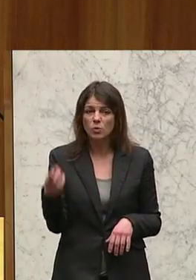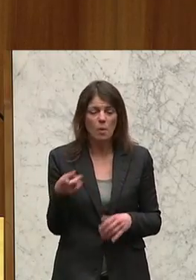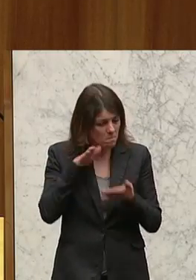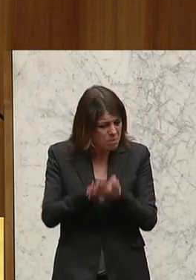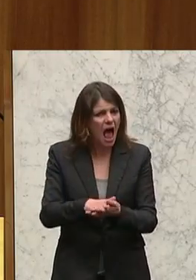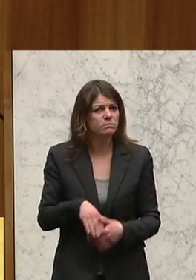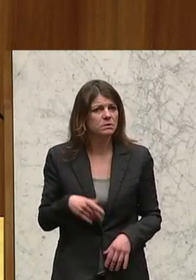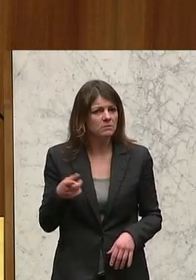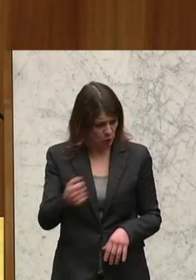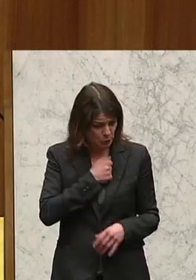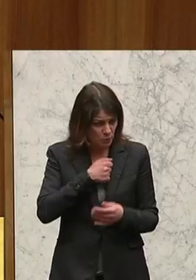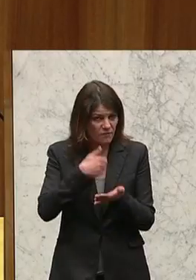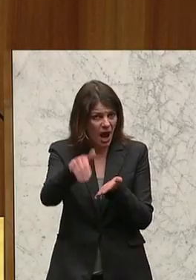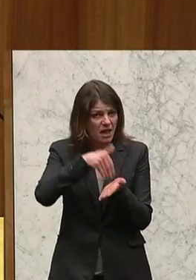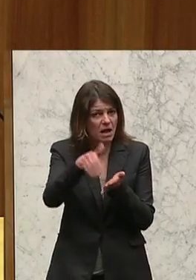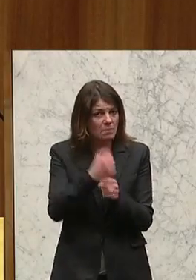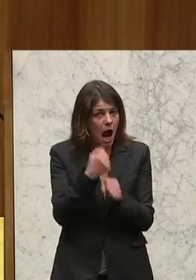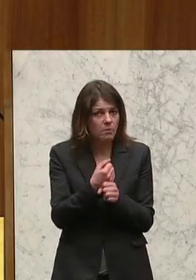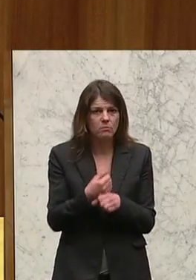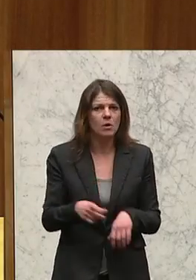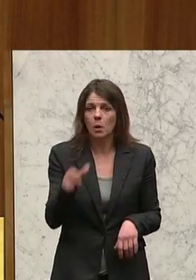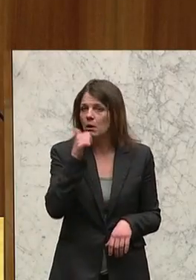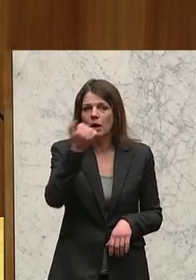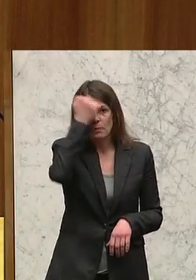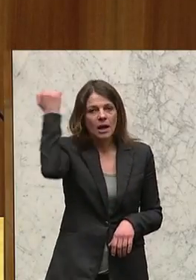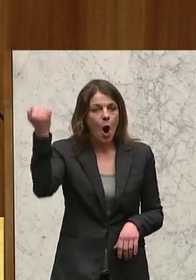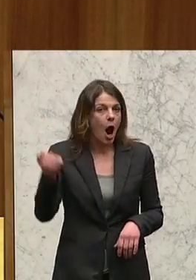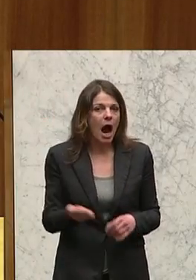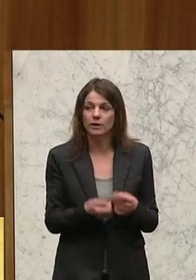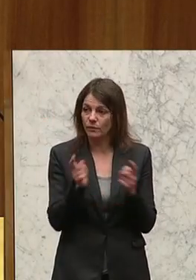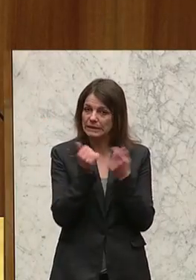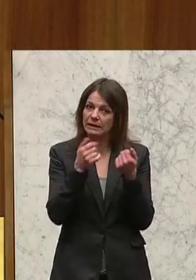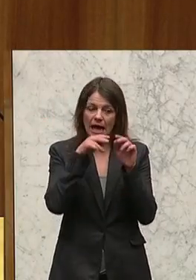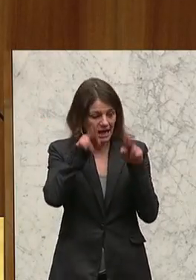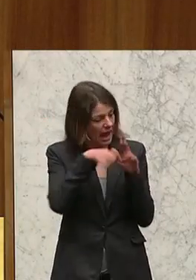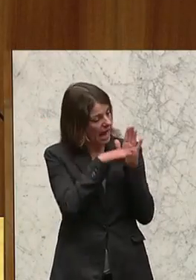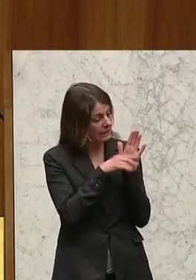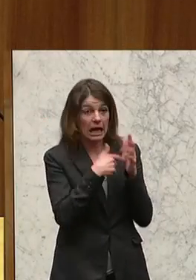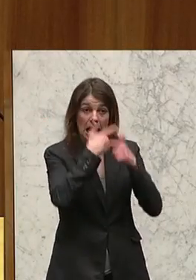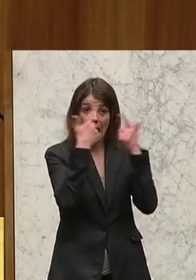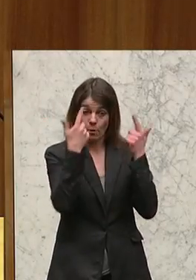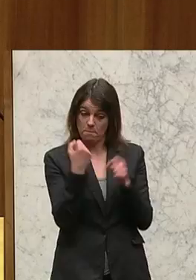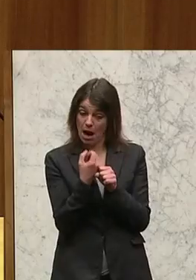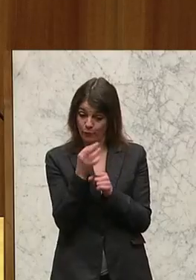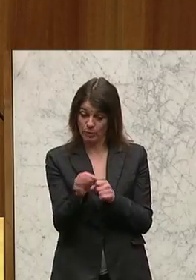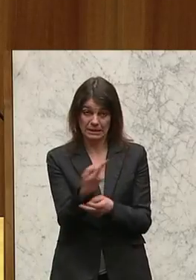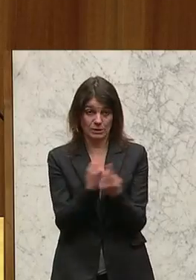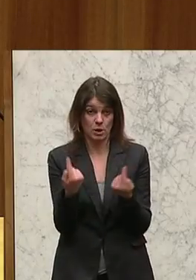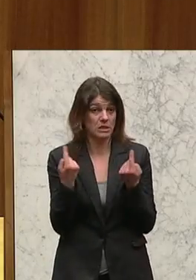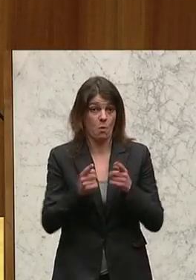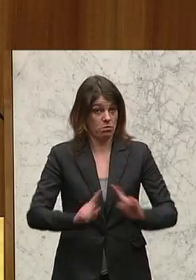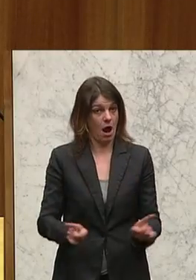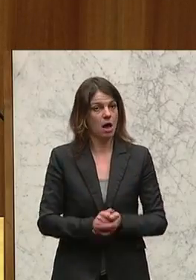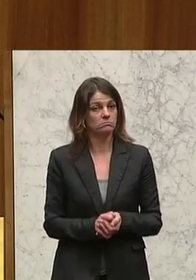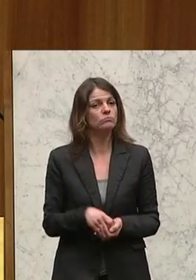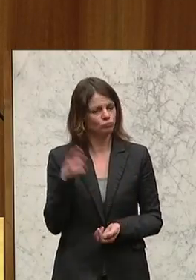Sünde. Sie begehen ja nicht tätige Reue, indem Sie endlich eine rechtliche Klärung dieser Situation herbeiführen, sondern